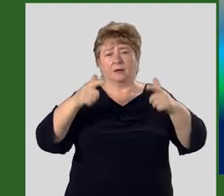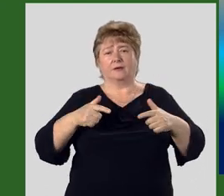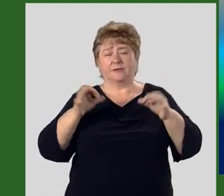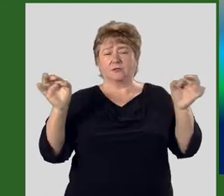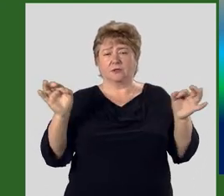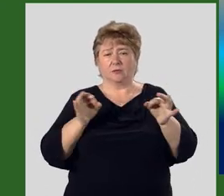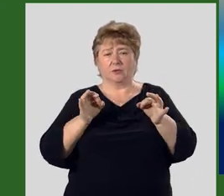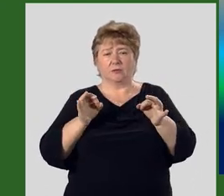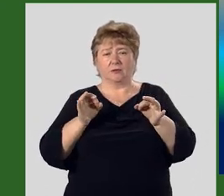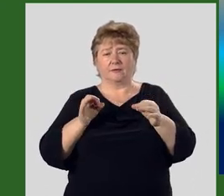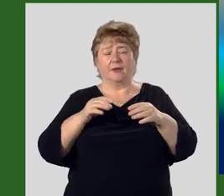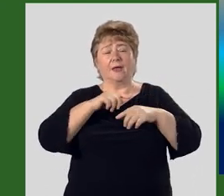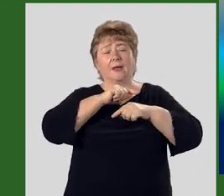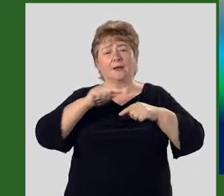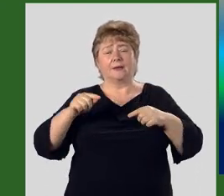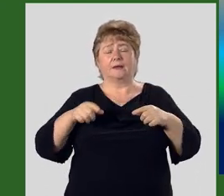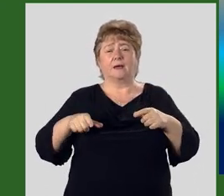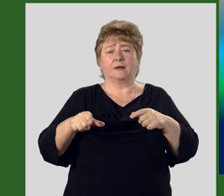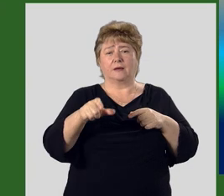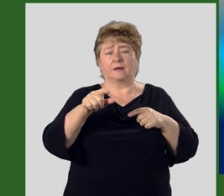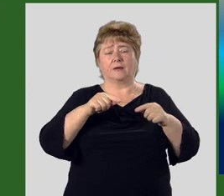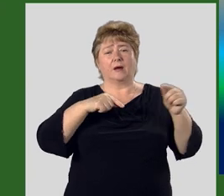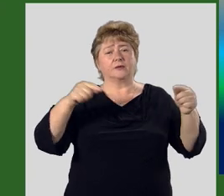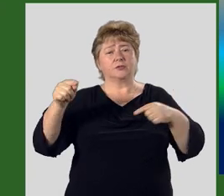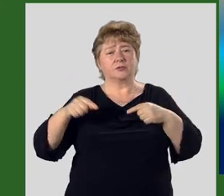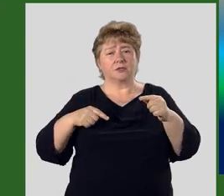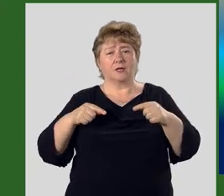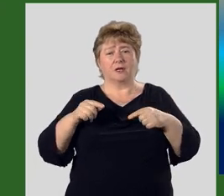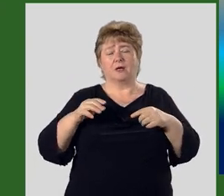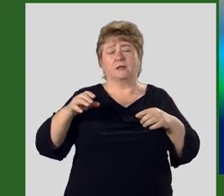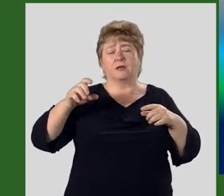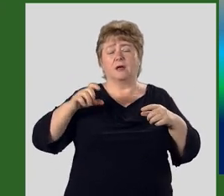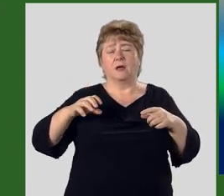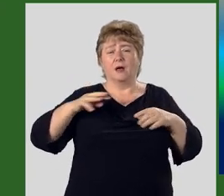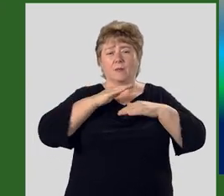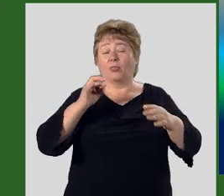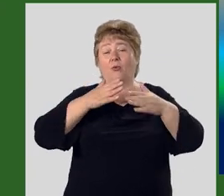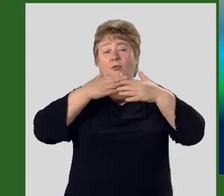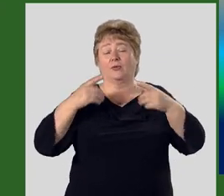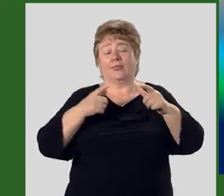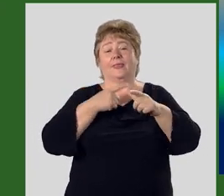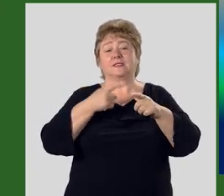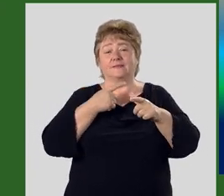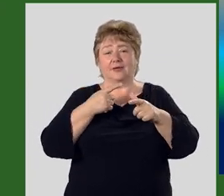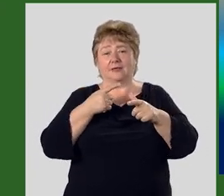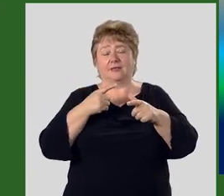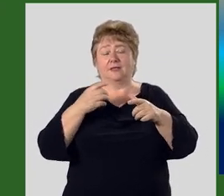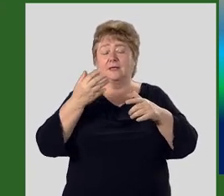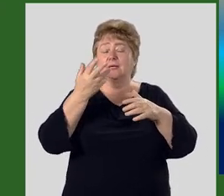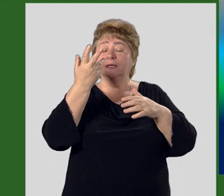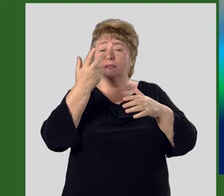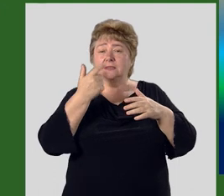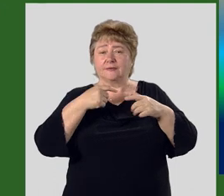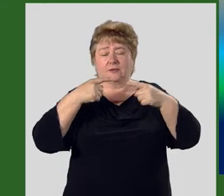географических объектов, линия рек, очертания материков и озер, но нет названия,